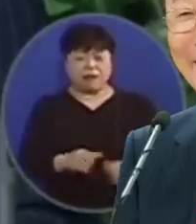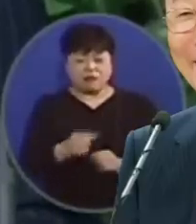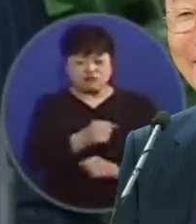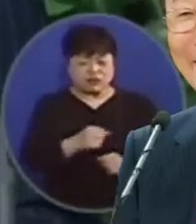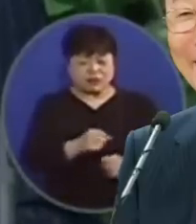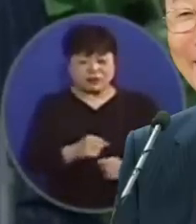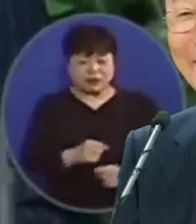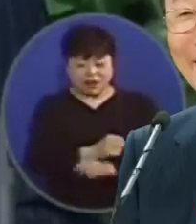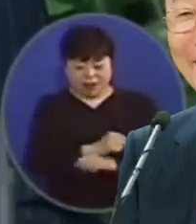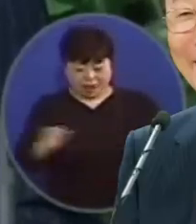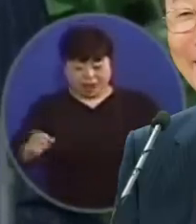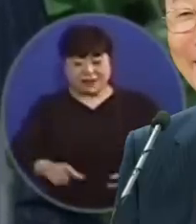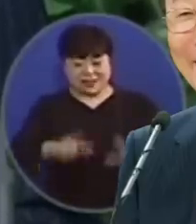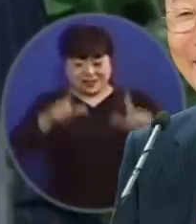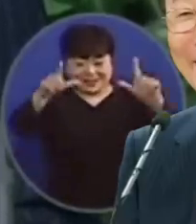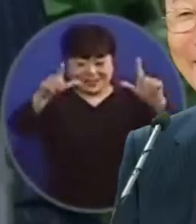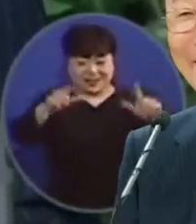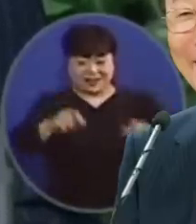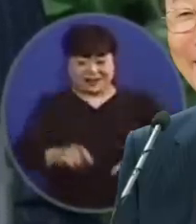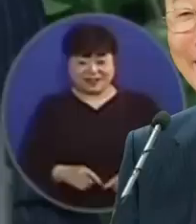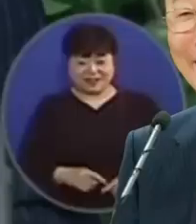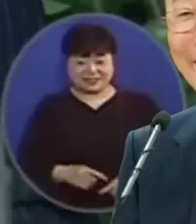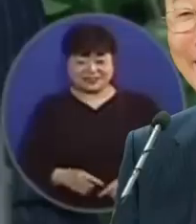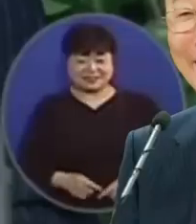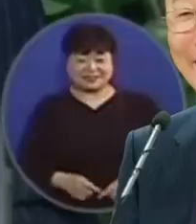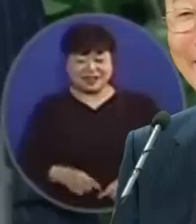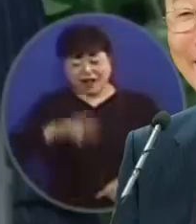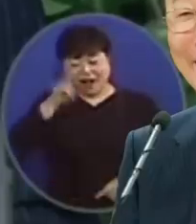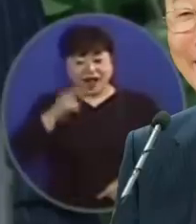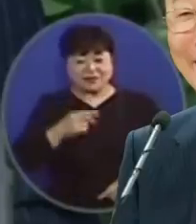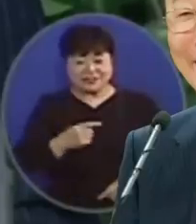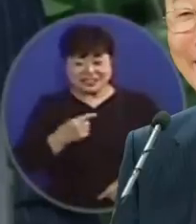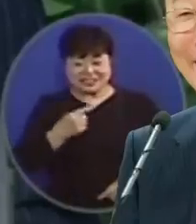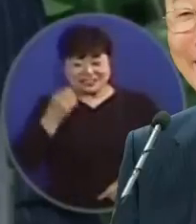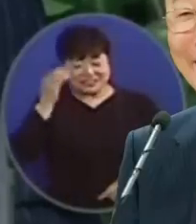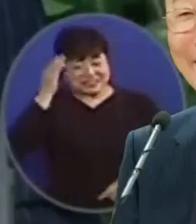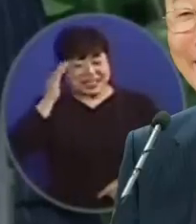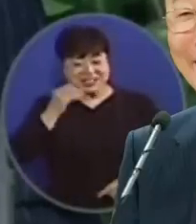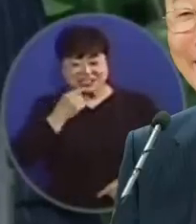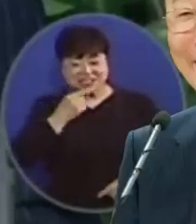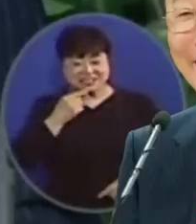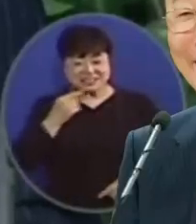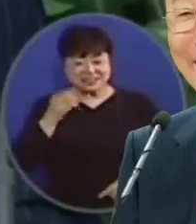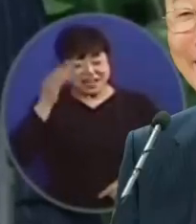날 갑자기 태극기가 나왔는데 어디서 그렇게 많은 태극기가 나왔는지 모르겠어요.